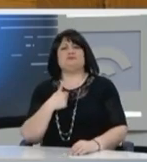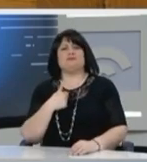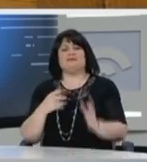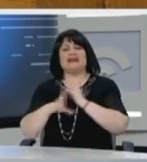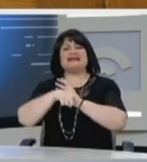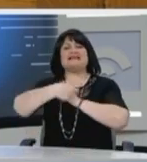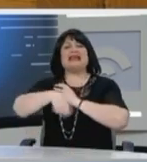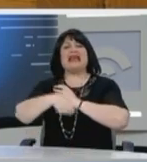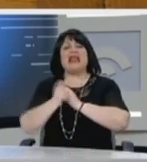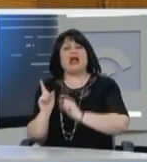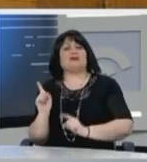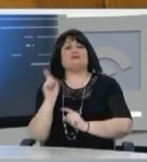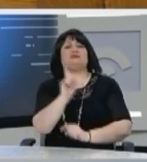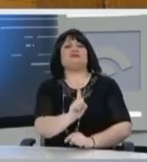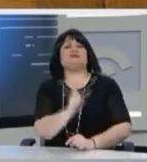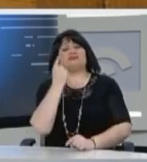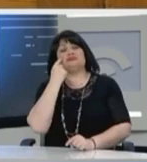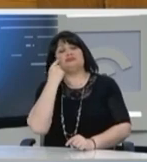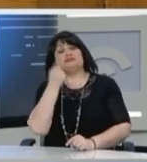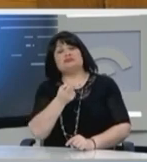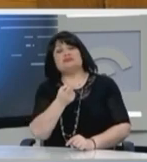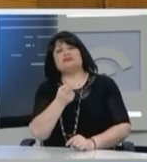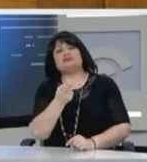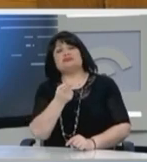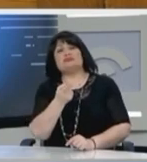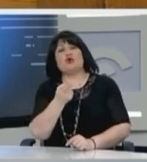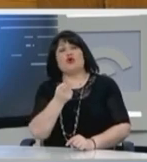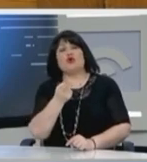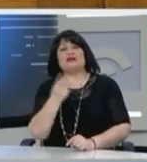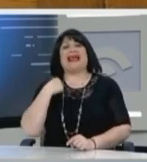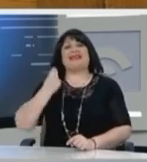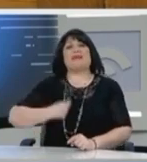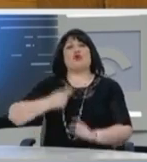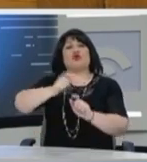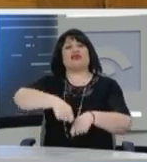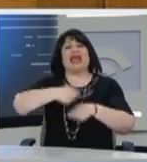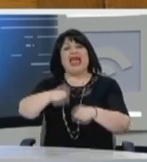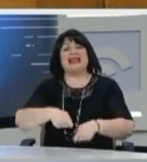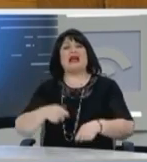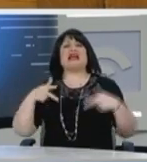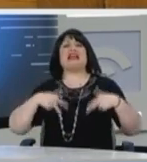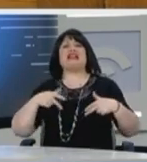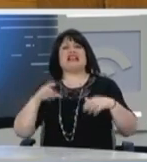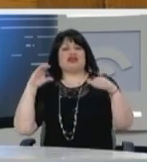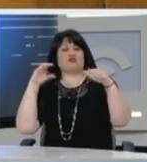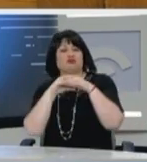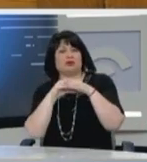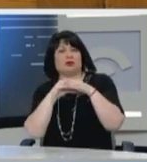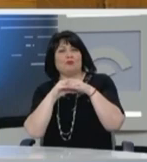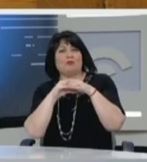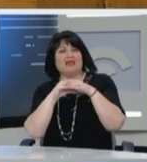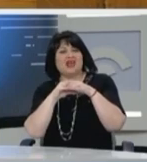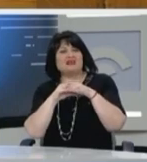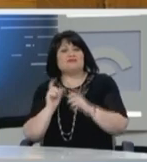παρουσία εισαγγελέως, να υπάρχει παρουσία εισαγγελέως στην ανάθεση δημοσίων έργων και κρατικών προμηθειών μεγάλου ύψους. Γιατί.